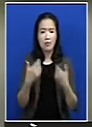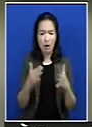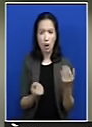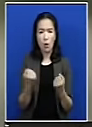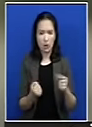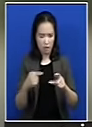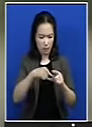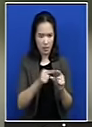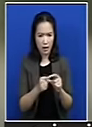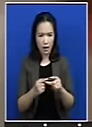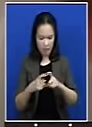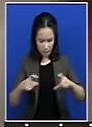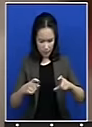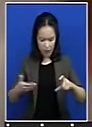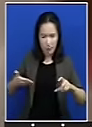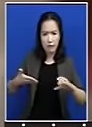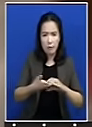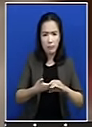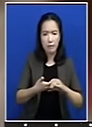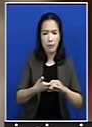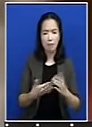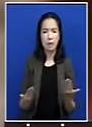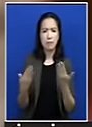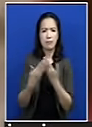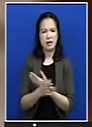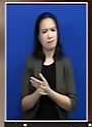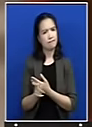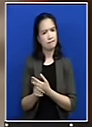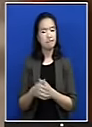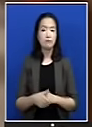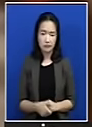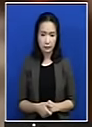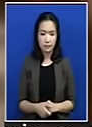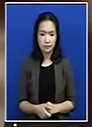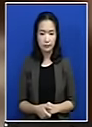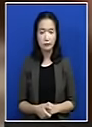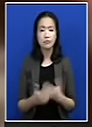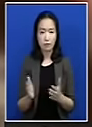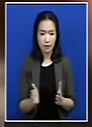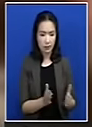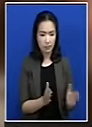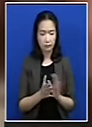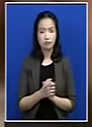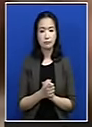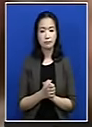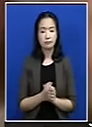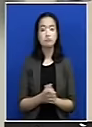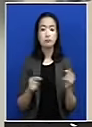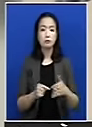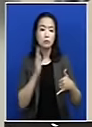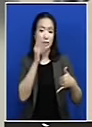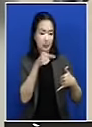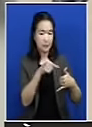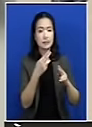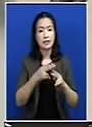าใส่กับรถเบนซ์คันนี้นี่ก็ผ่านกระบวนการที่ถูกต้องตำรวจยืนยันมาแบบนั้น ค่ะส่วนมาฟังความจากทางฝั่งผู้ต้องหากันบ้างนะ